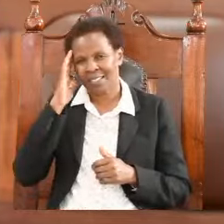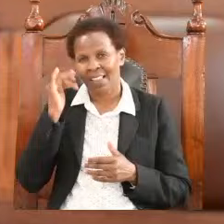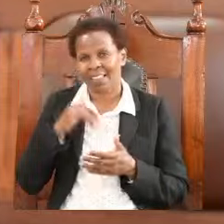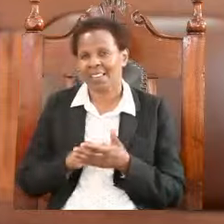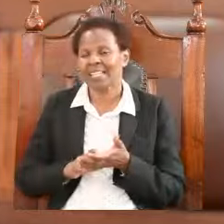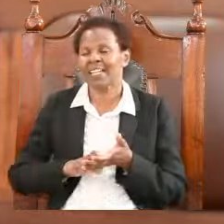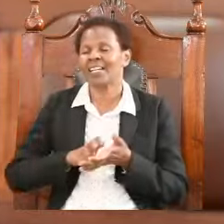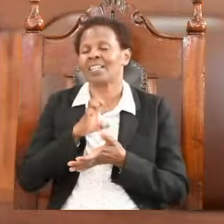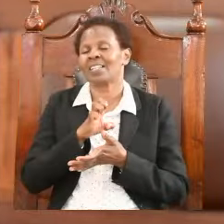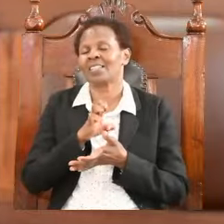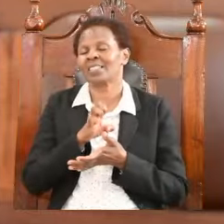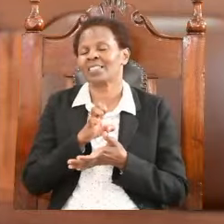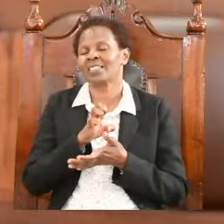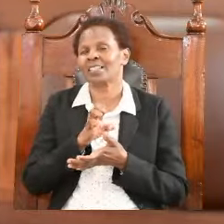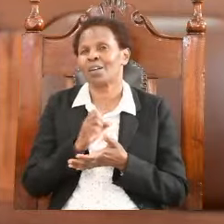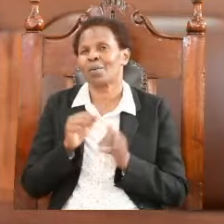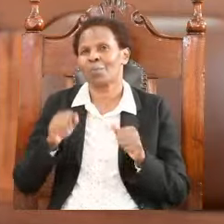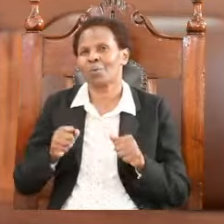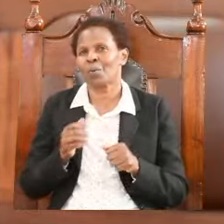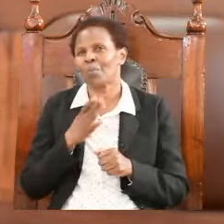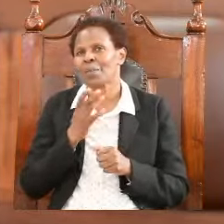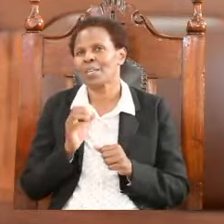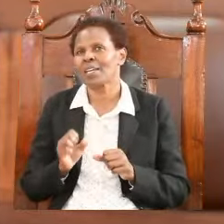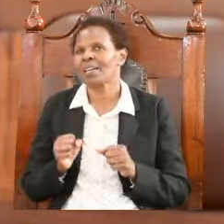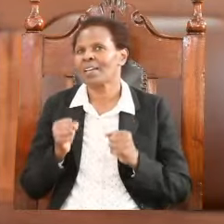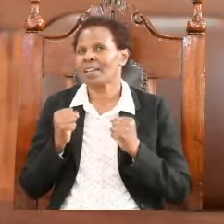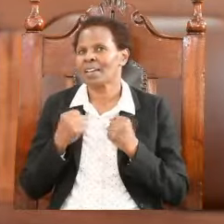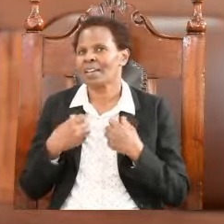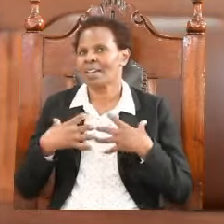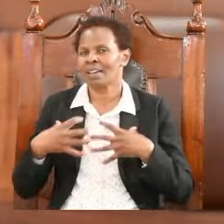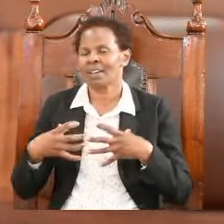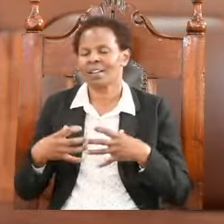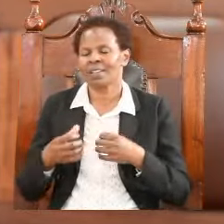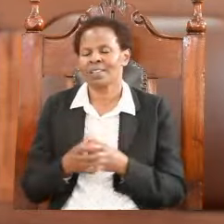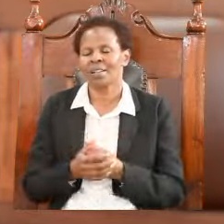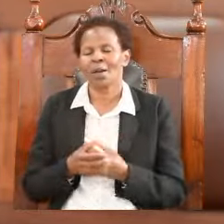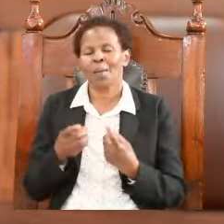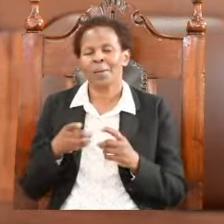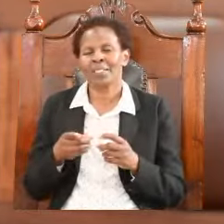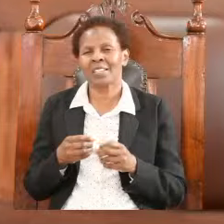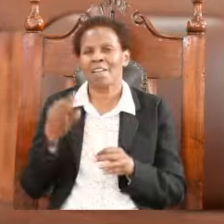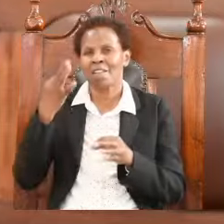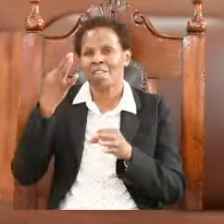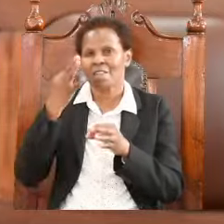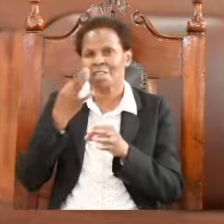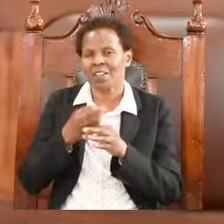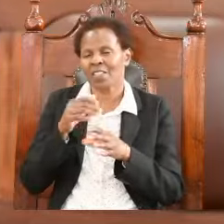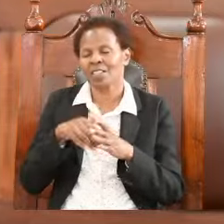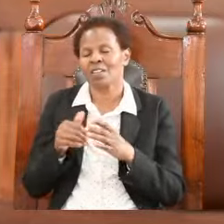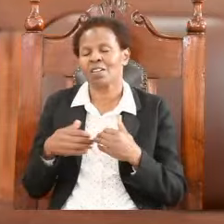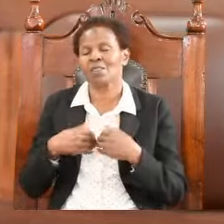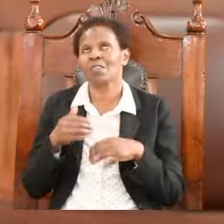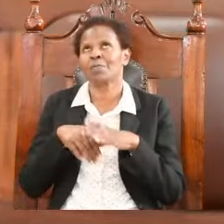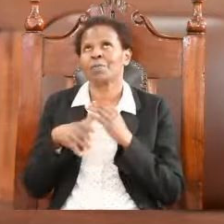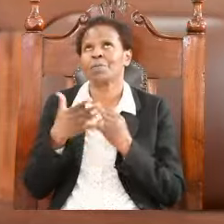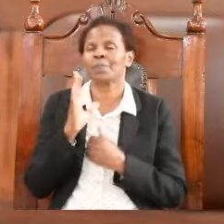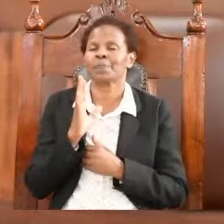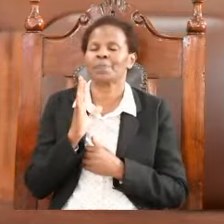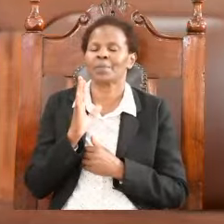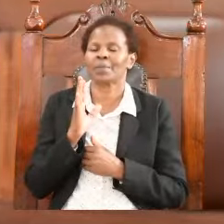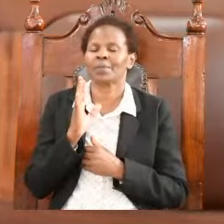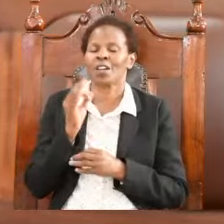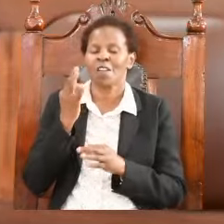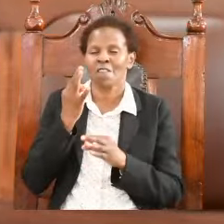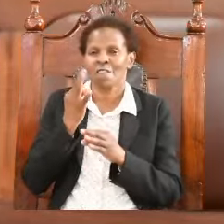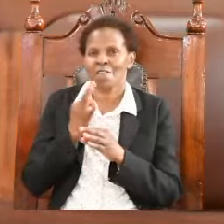mundu angirwara mago atwarwo kuri we no ahone. No witikio uria ari naguo thiini wa Ngai witikio uria